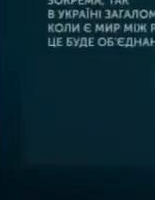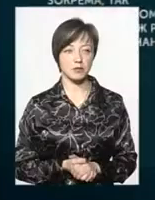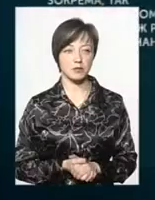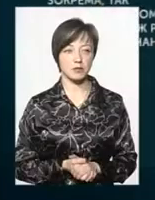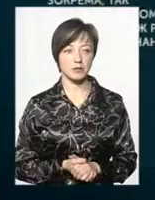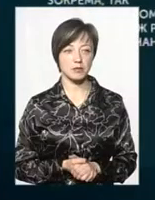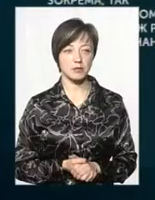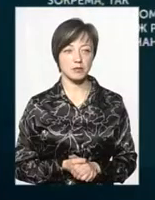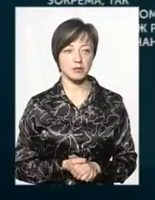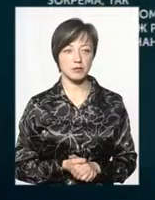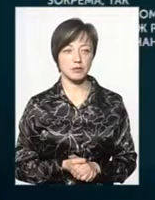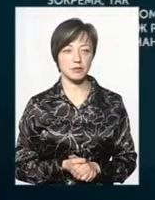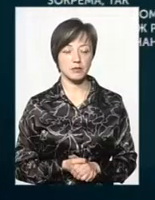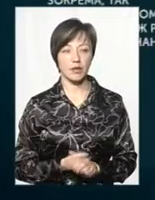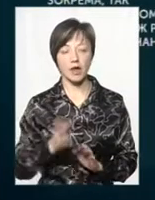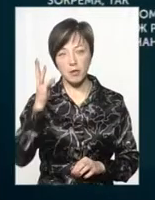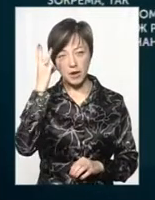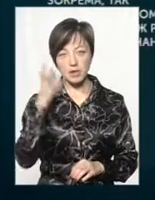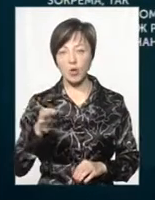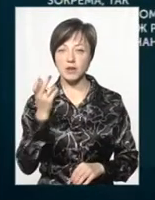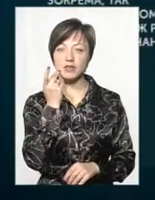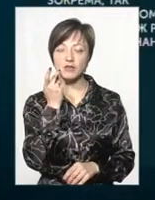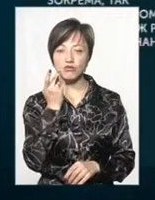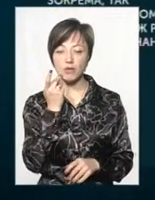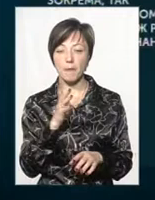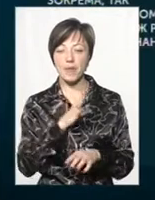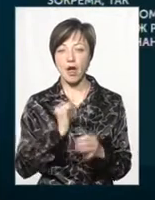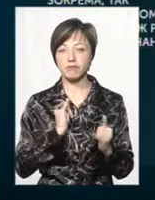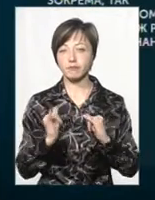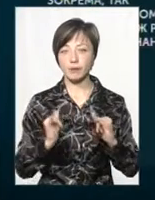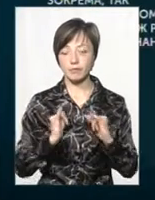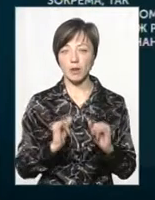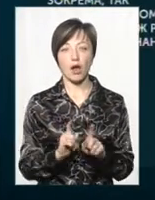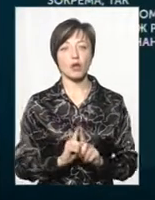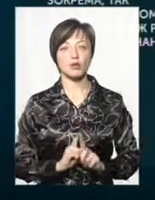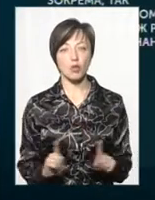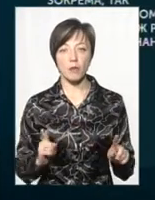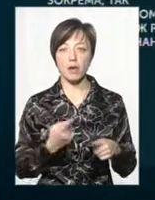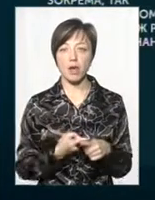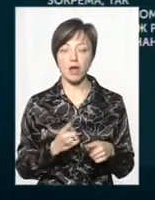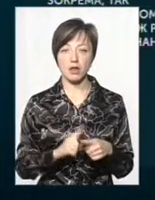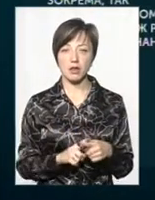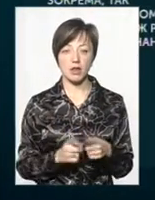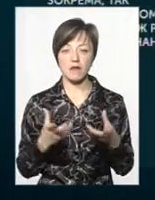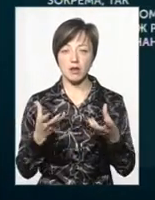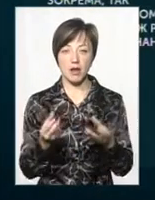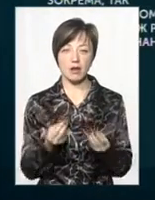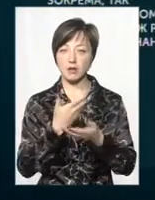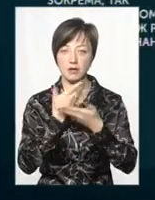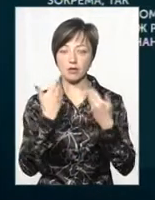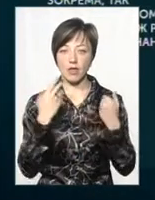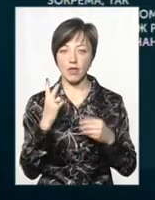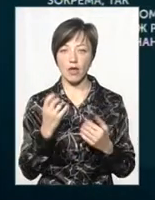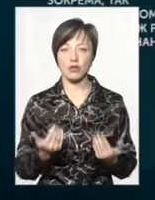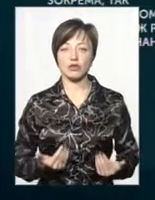Хмельницька область відзначалась толерантністю, тому я думаю, що особа це впливання не окаже